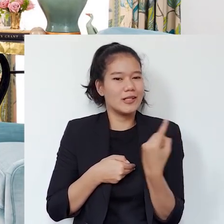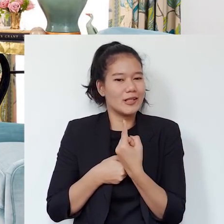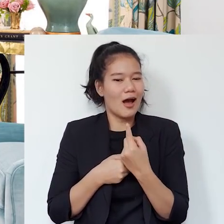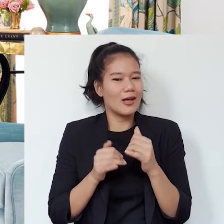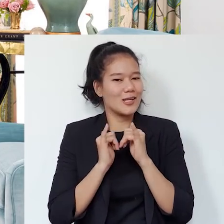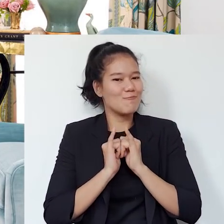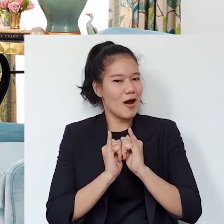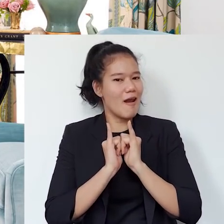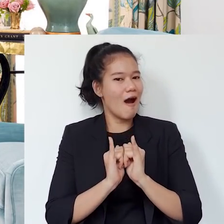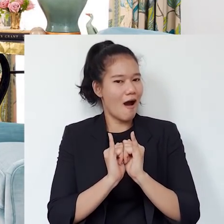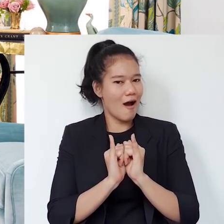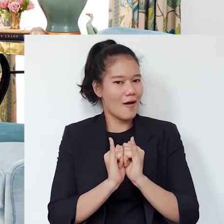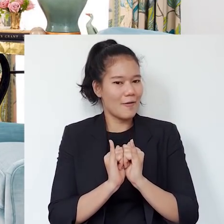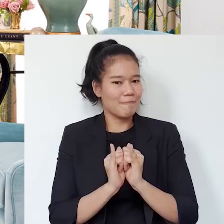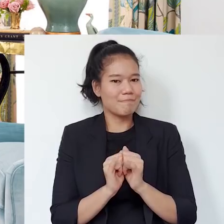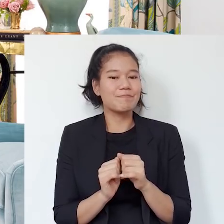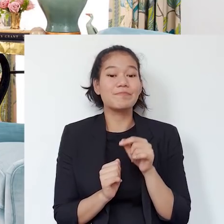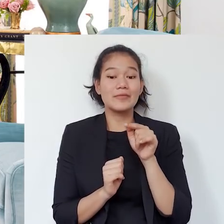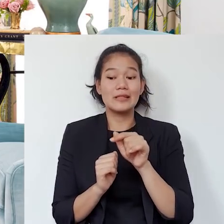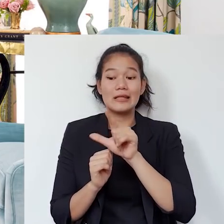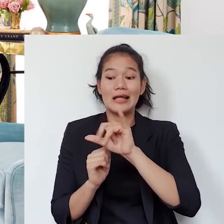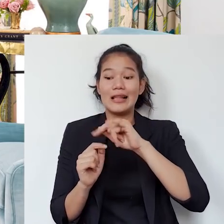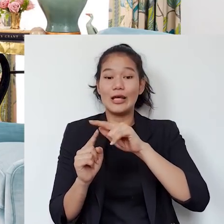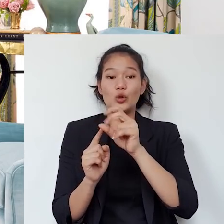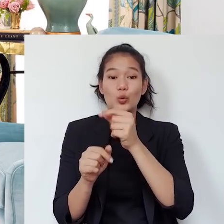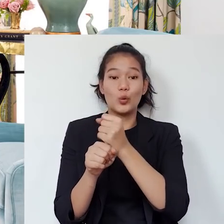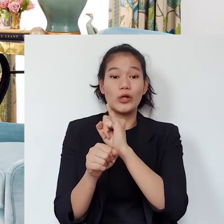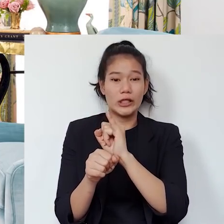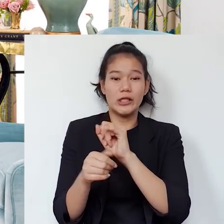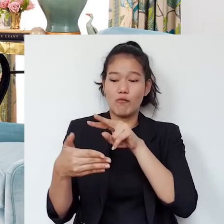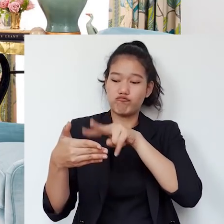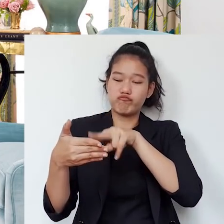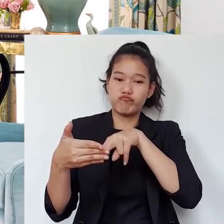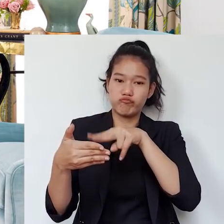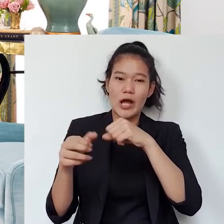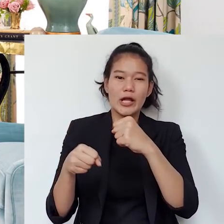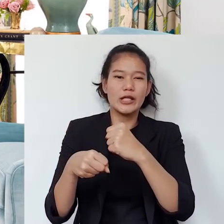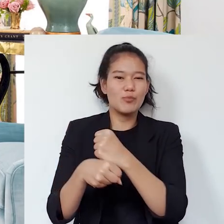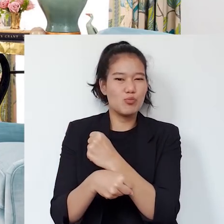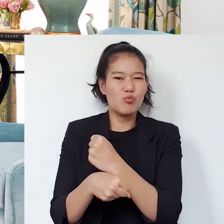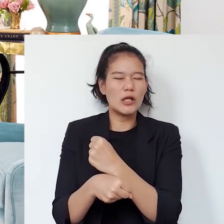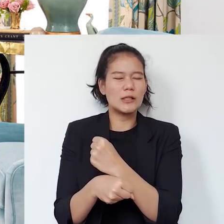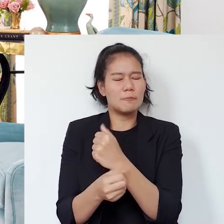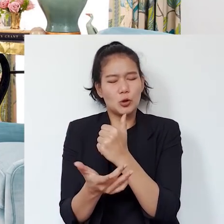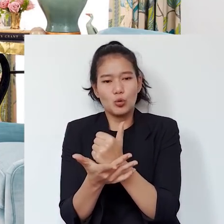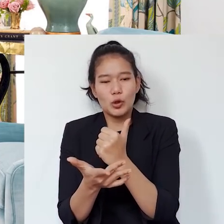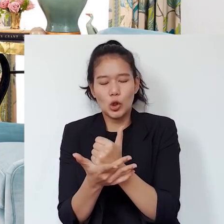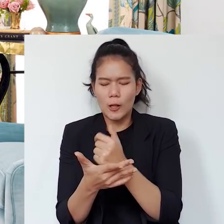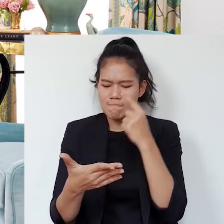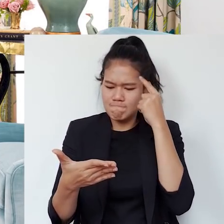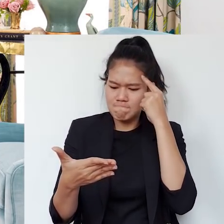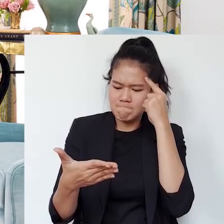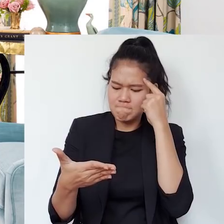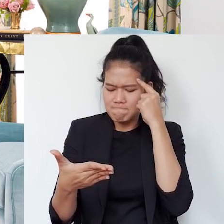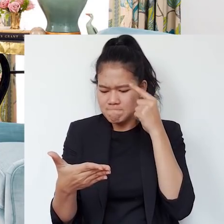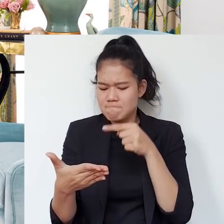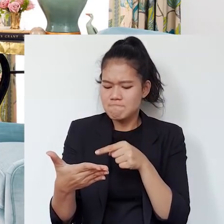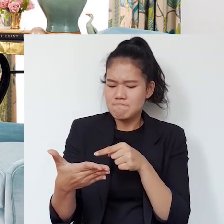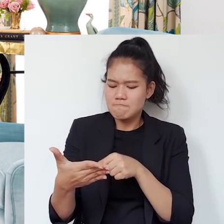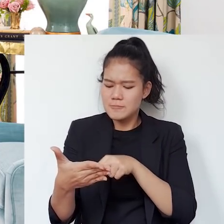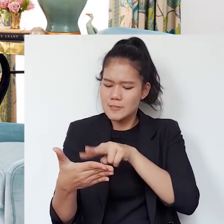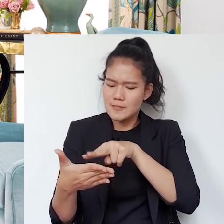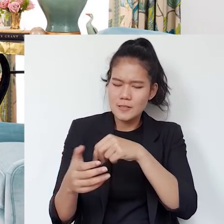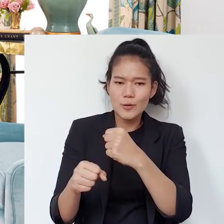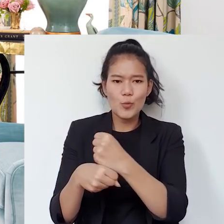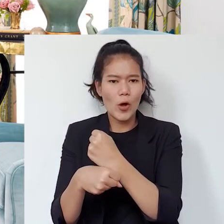beribadah. Liturgi dirancang sedemikian rupa ya Bapak Ibu, ibadah intergenerasional ini dirancang sedemikian